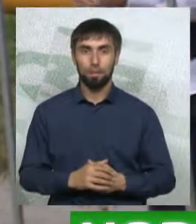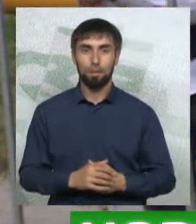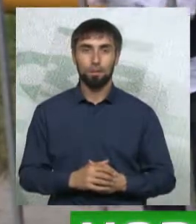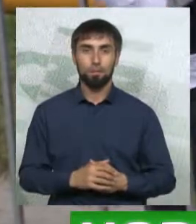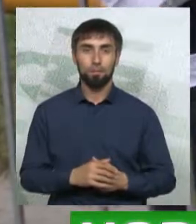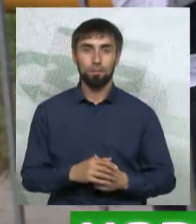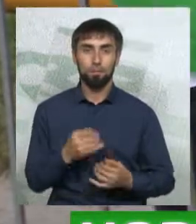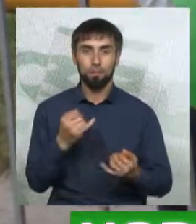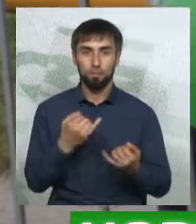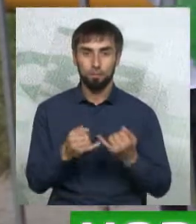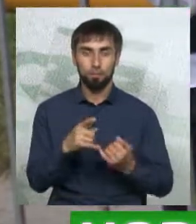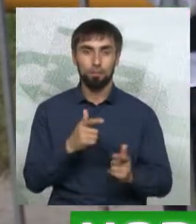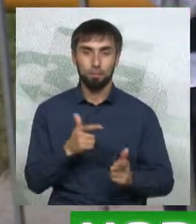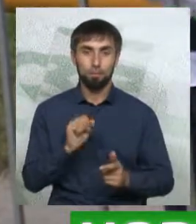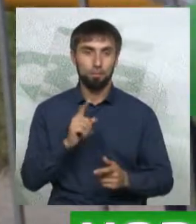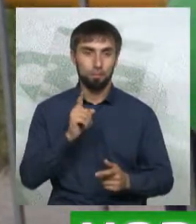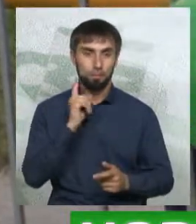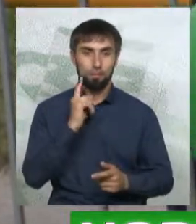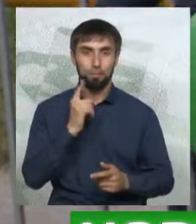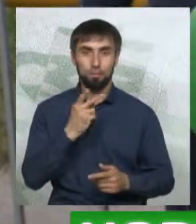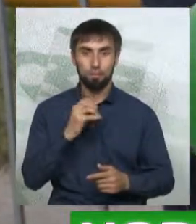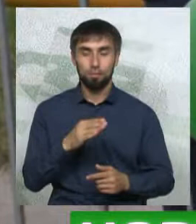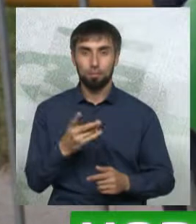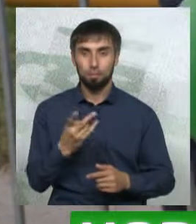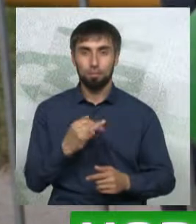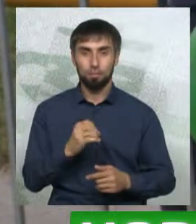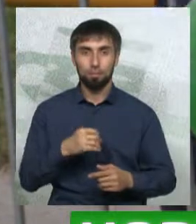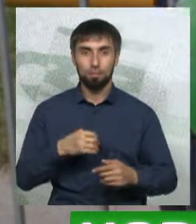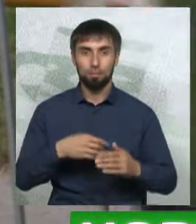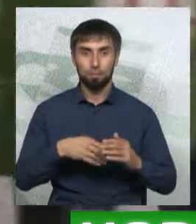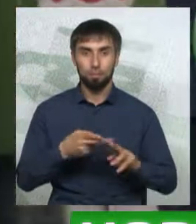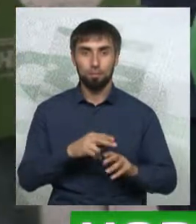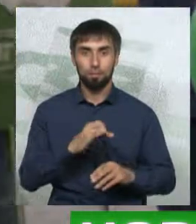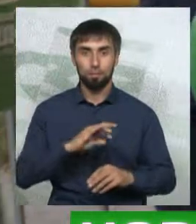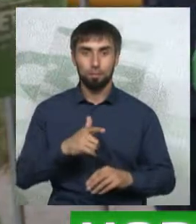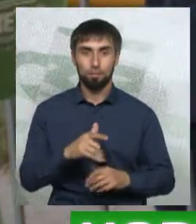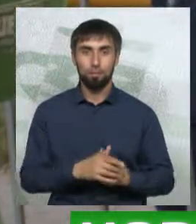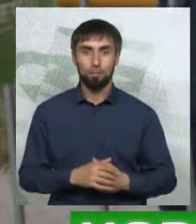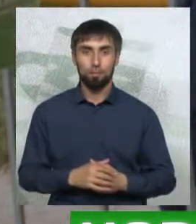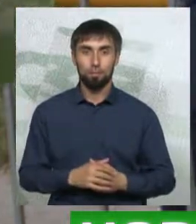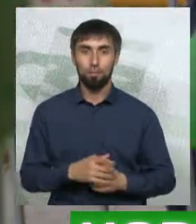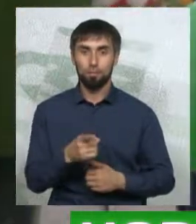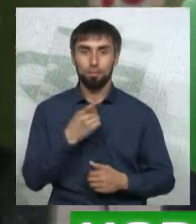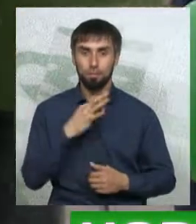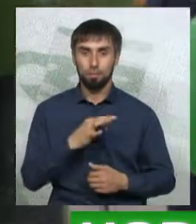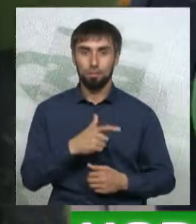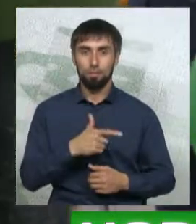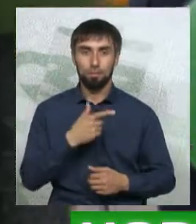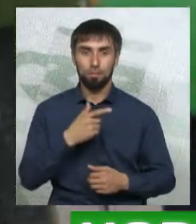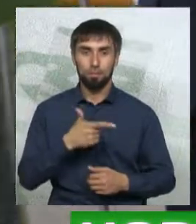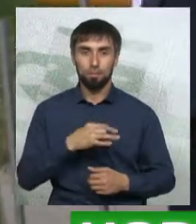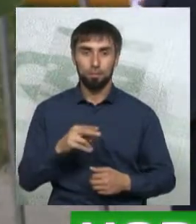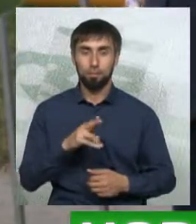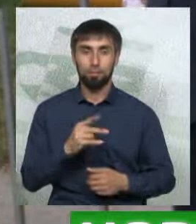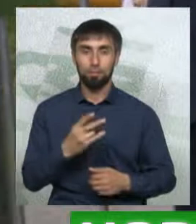цвет это надо приготовить, а зеленый цвет это надо уже ехать. Ты у нас сегодня вот сотрудник, да, ГИБДД. Вот скажи, как